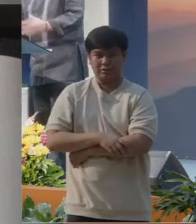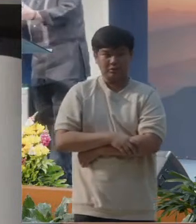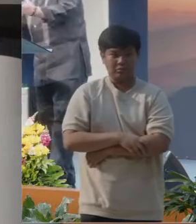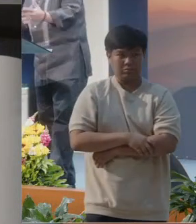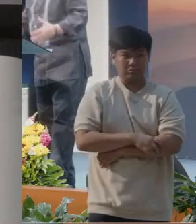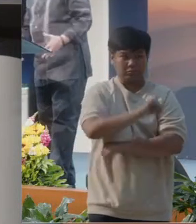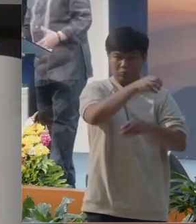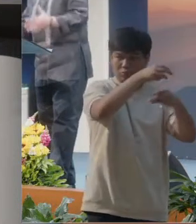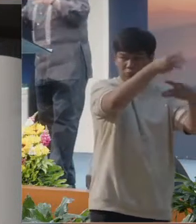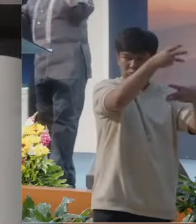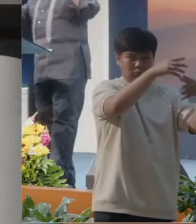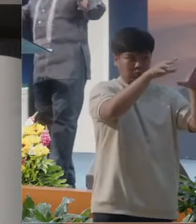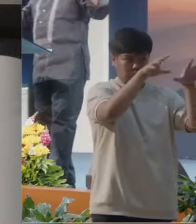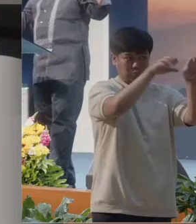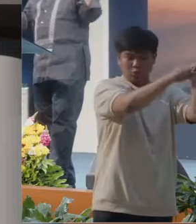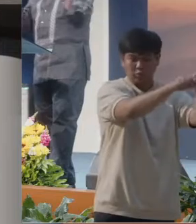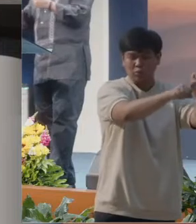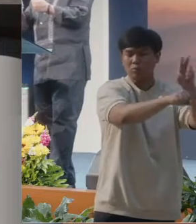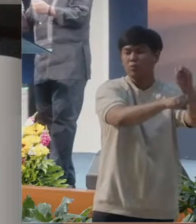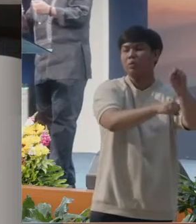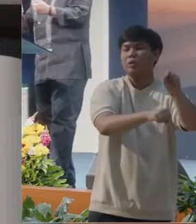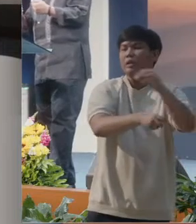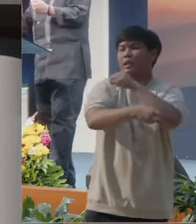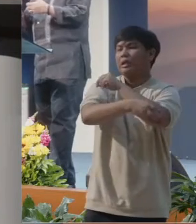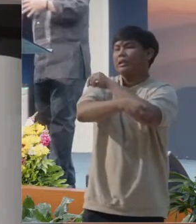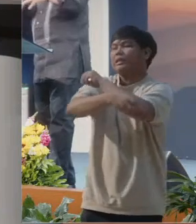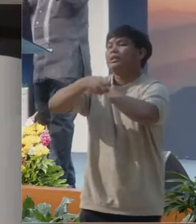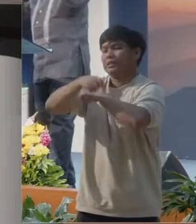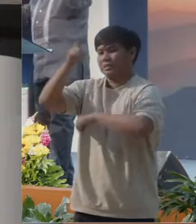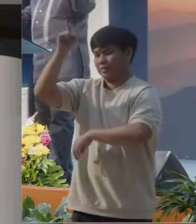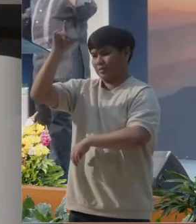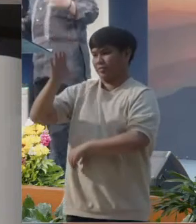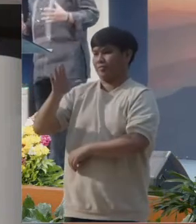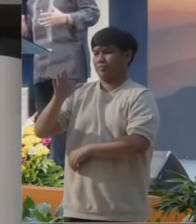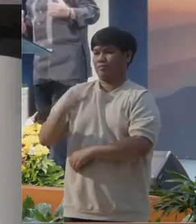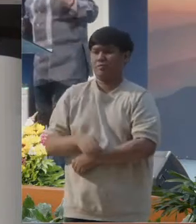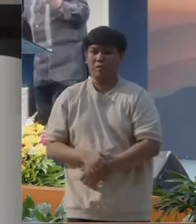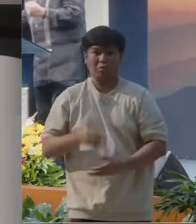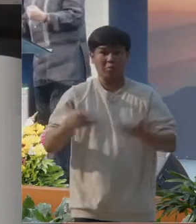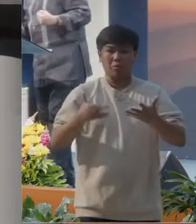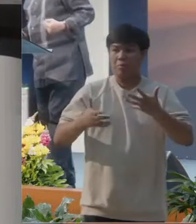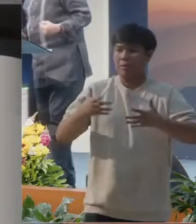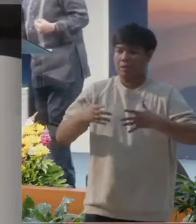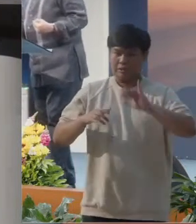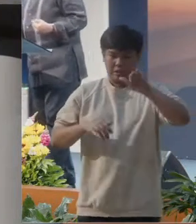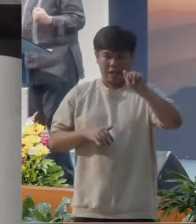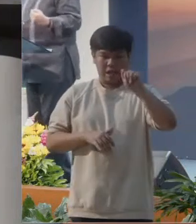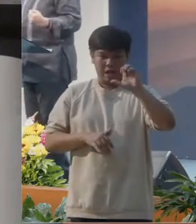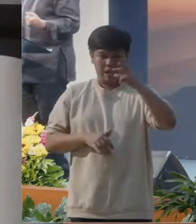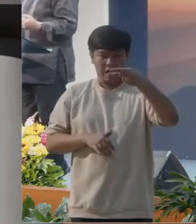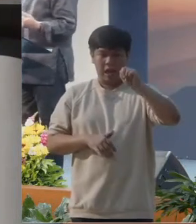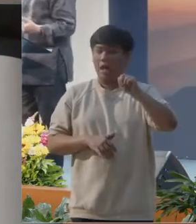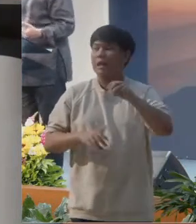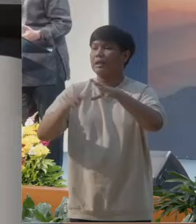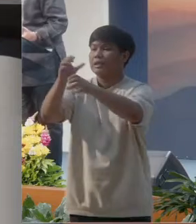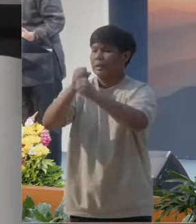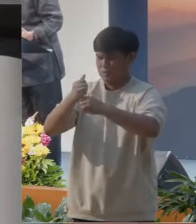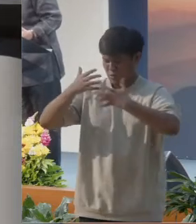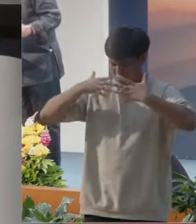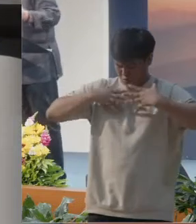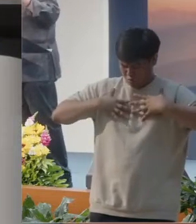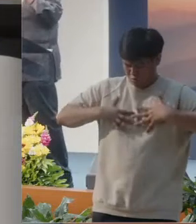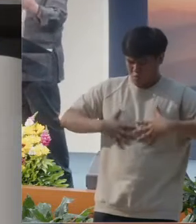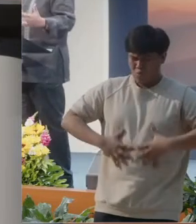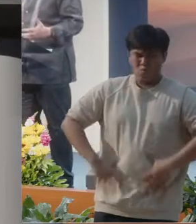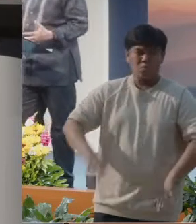ninakaw? Nakakita po siya ng napakagandang balabal. Siguro talagang exotic yung balabal na galing ng Babylon.